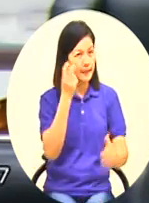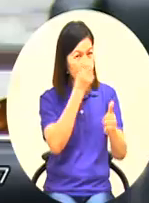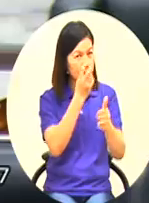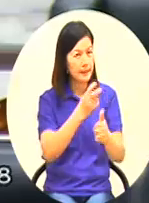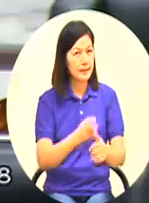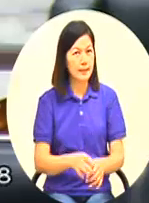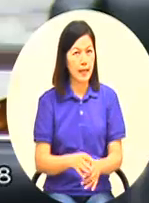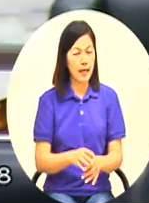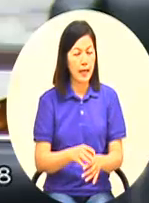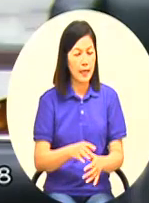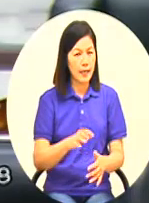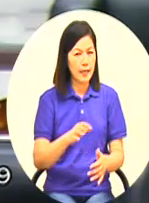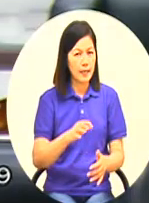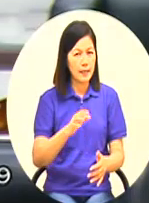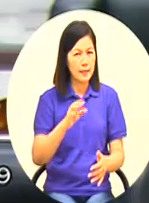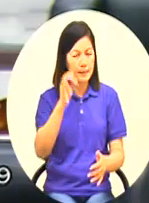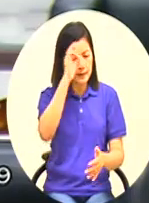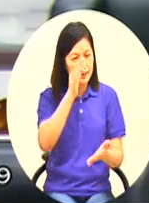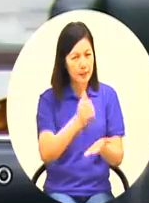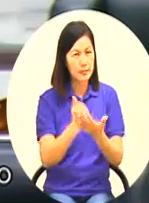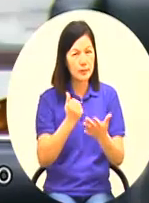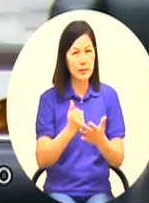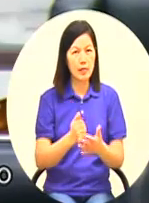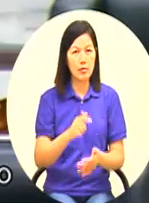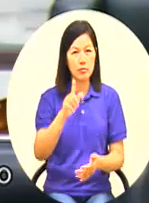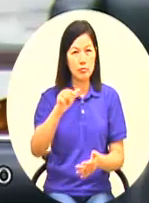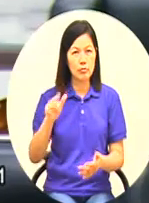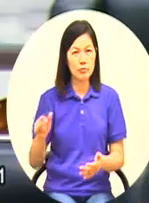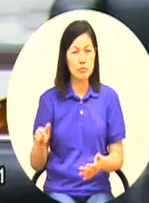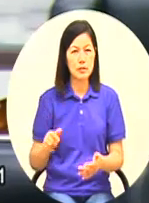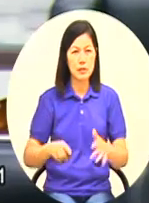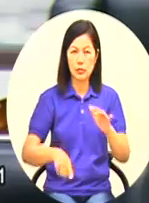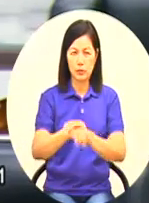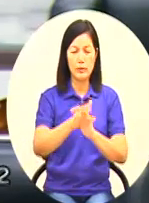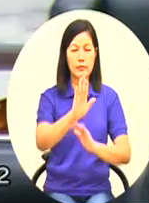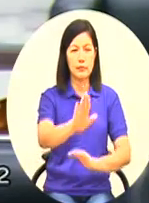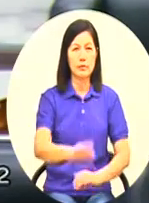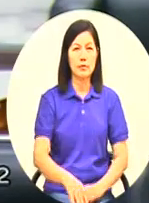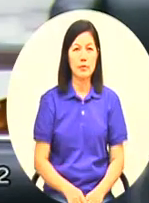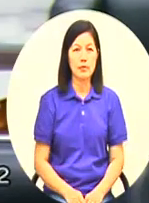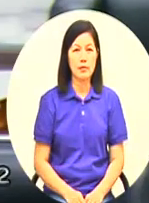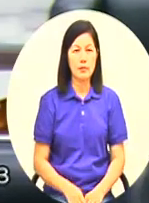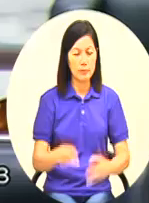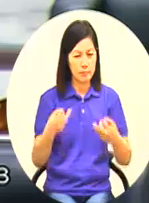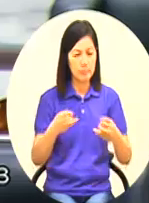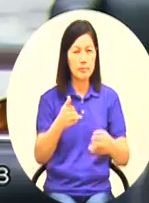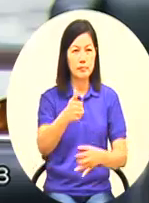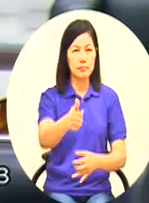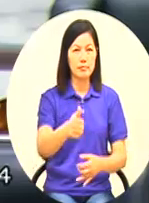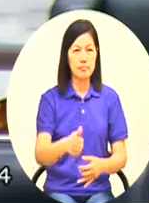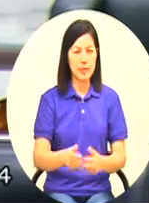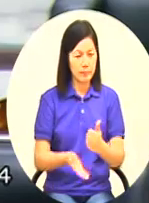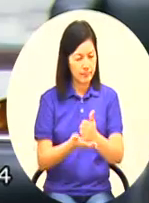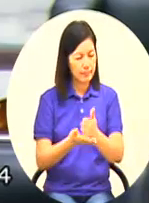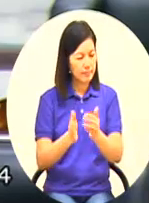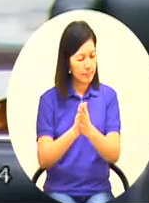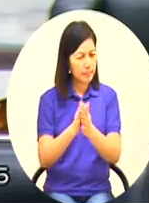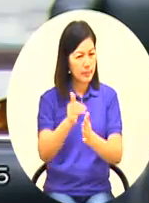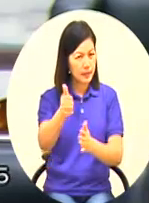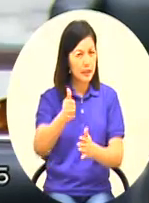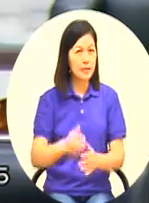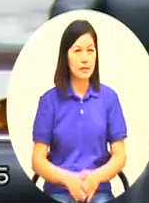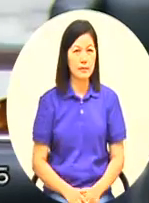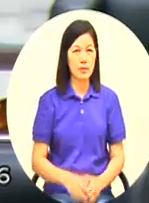都找到很多的赃物哦，成果非常的好，也值得非常额乐哈，咱的警察团队非